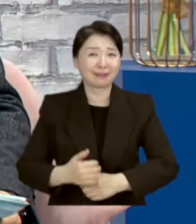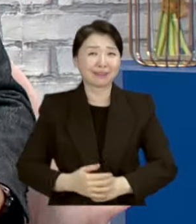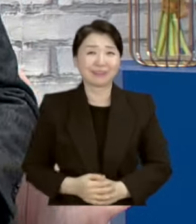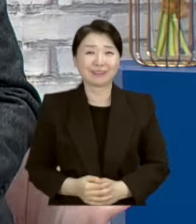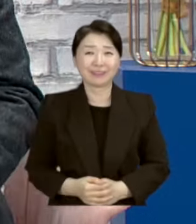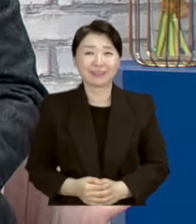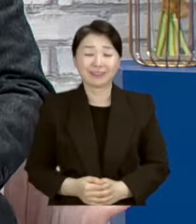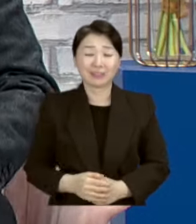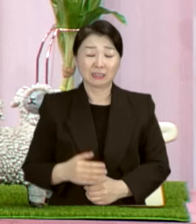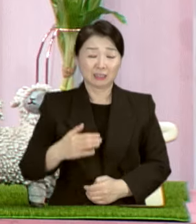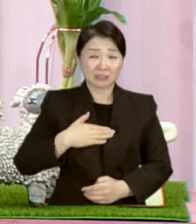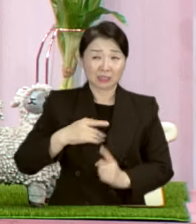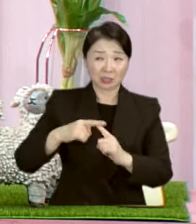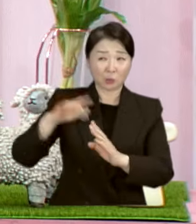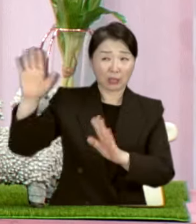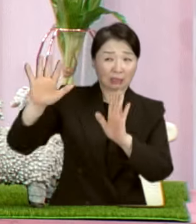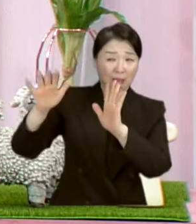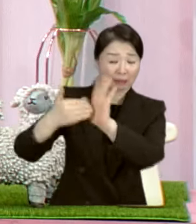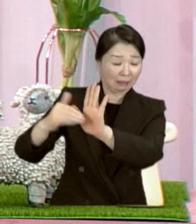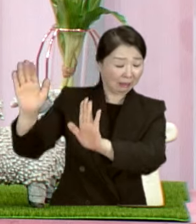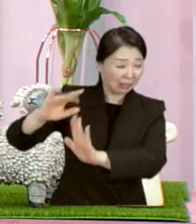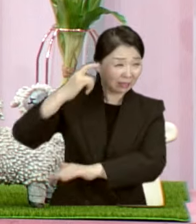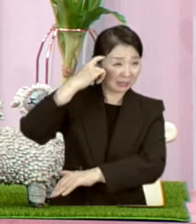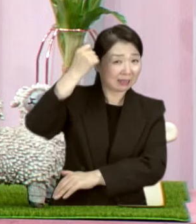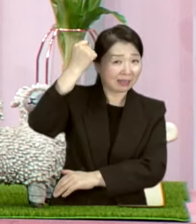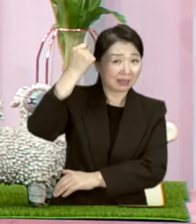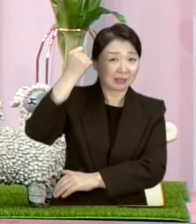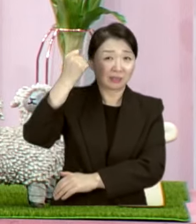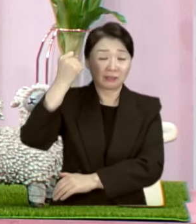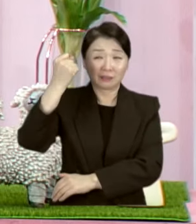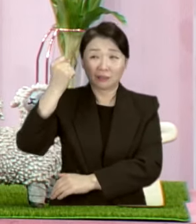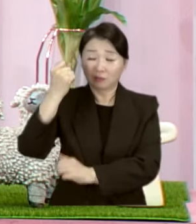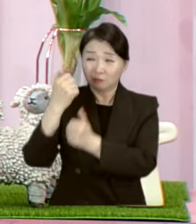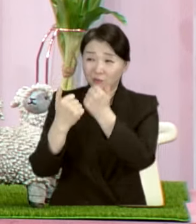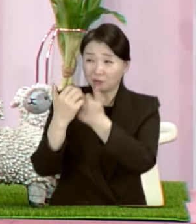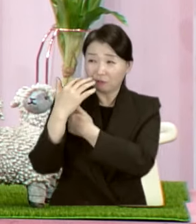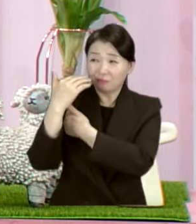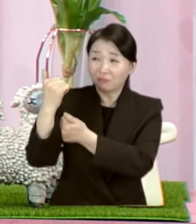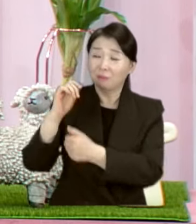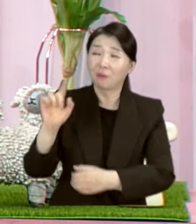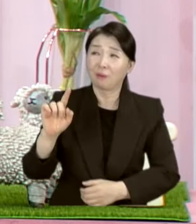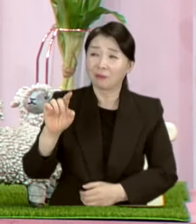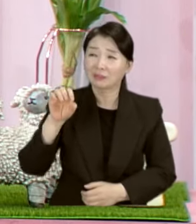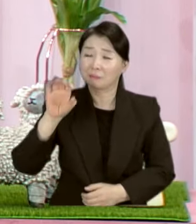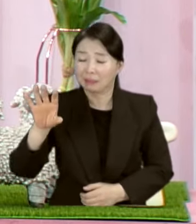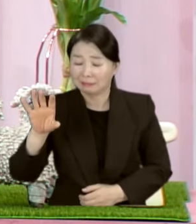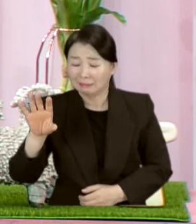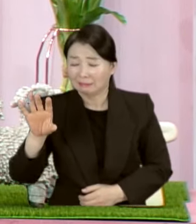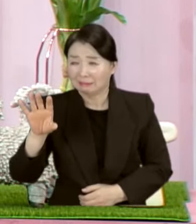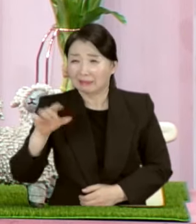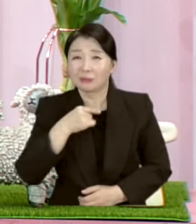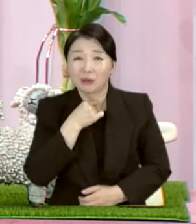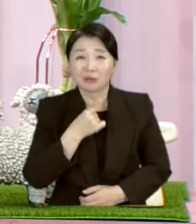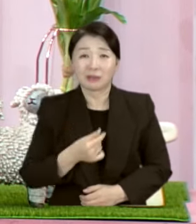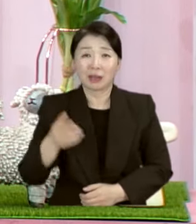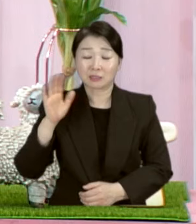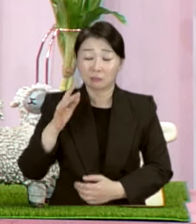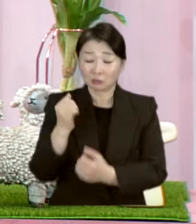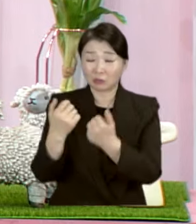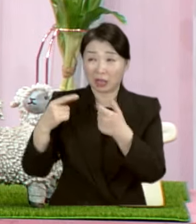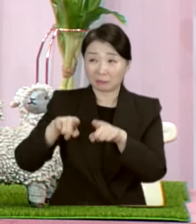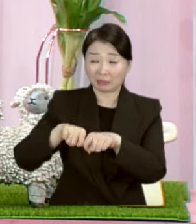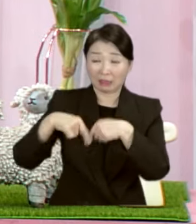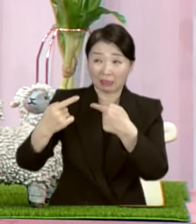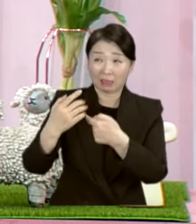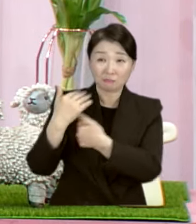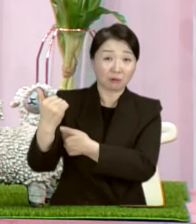수련회까지? 네. 저는 이제 교회 안 가려고 했는데 다시는 교회 안 간다고 이렇게 그래도. 말하기가 예. 말하기 일보 직전인데 수련회까지